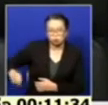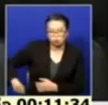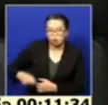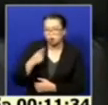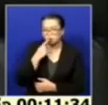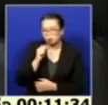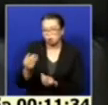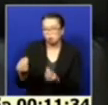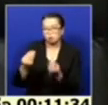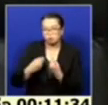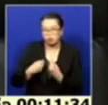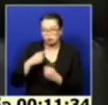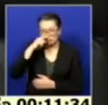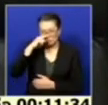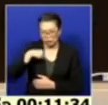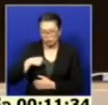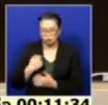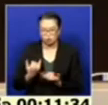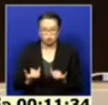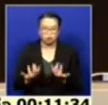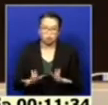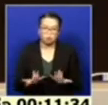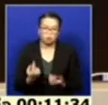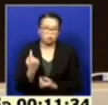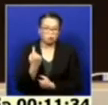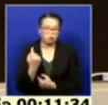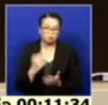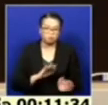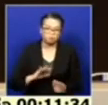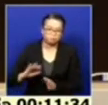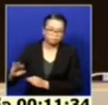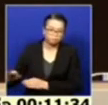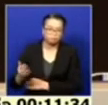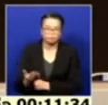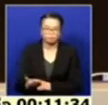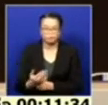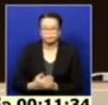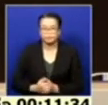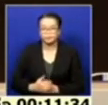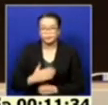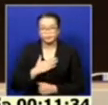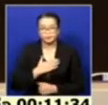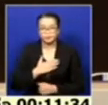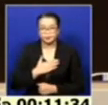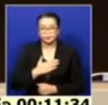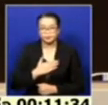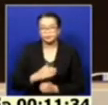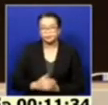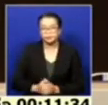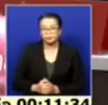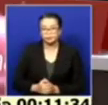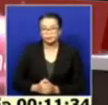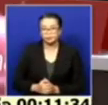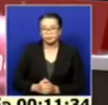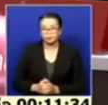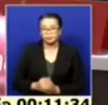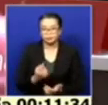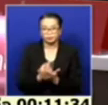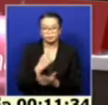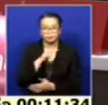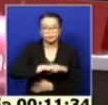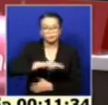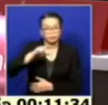าเหตุการณ์เป็นอย่างไรนะจนกระทั่งได้รับคำตอบจากทางฝ่ายกัมพูชาอย่างเป็นทางการขอบคุณ